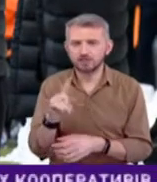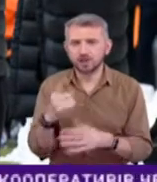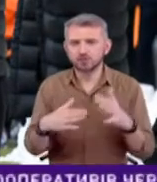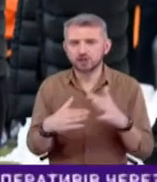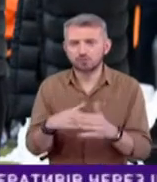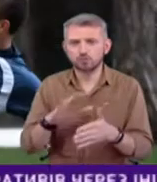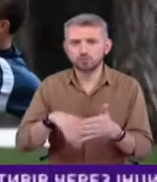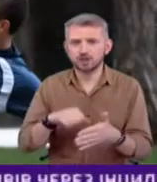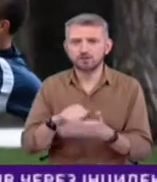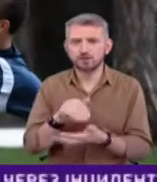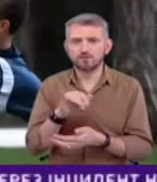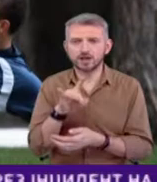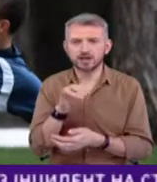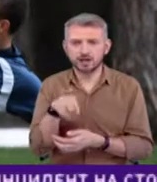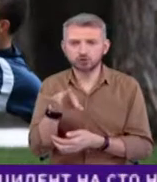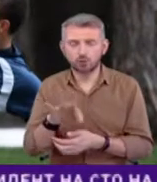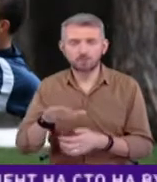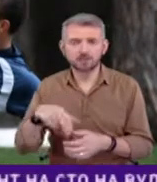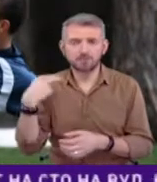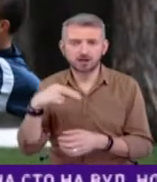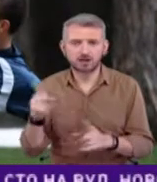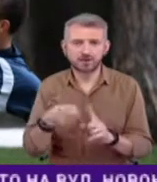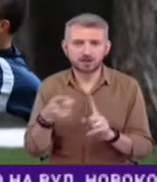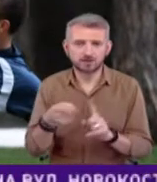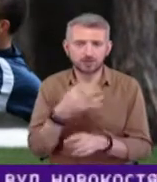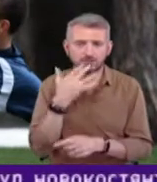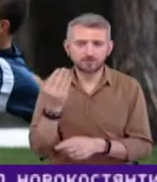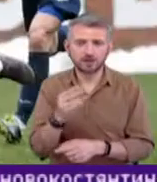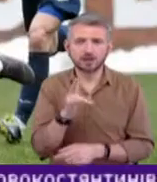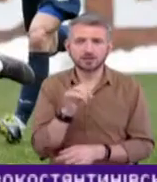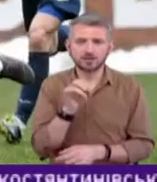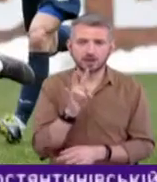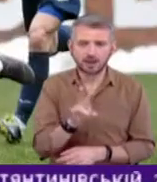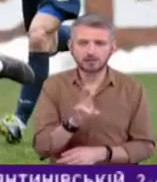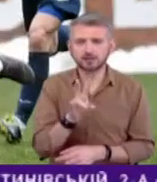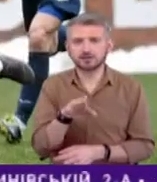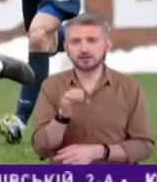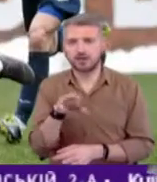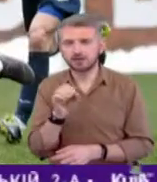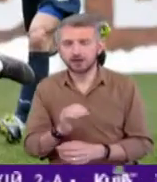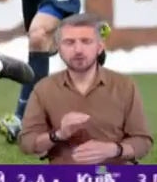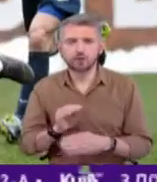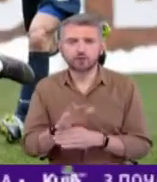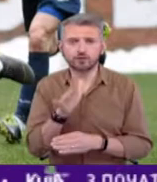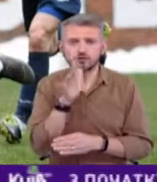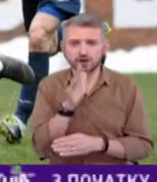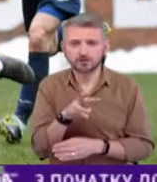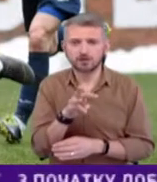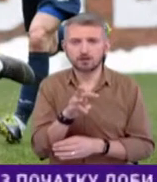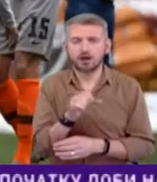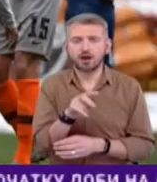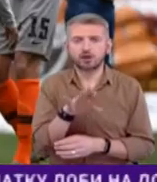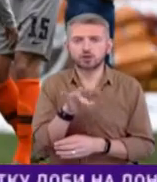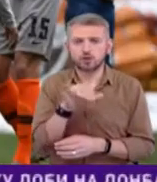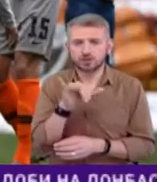від Фернандо. І по перерві забивали легіонери, НЕМ, ТТ, а вже у компенсований час Маркос